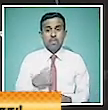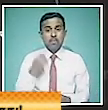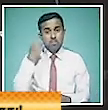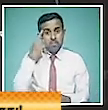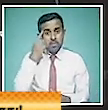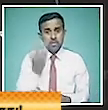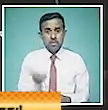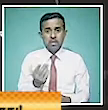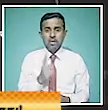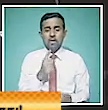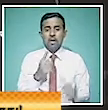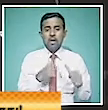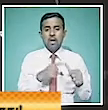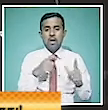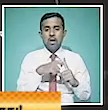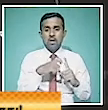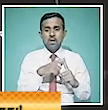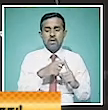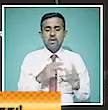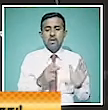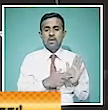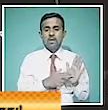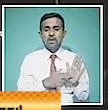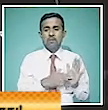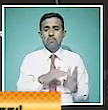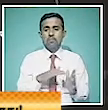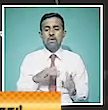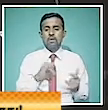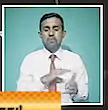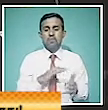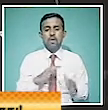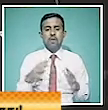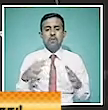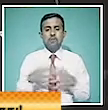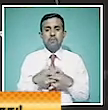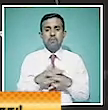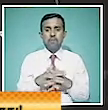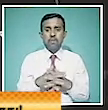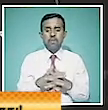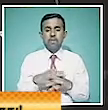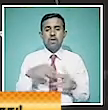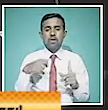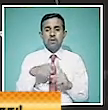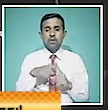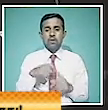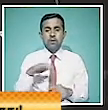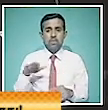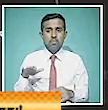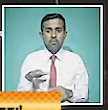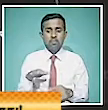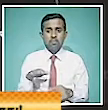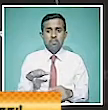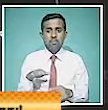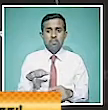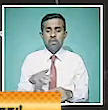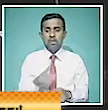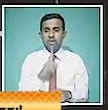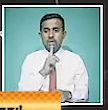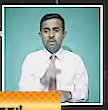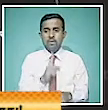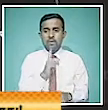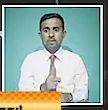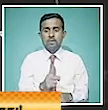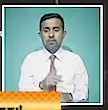பற்று, நிந்தவூர் பற்று, சம்மாந்துறை பற்று, விவகம் பற்று, தரவாகு பற்று என்று பல பற்றுக்கள் டிஆர்ஓ